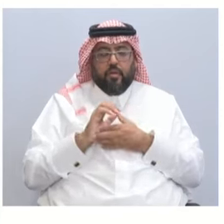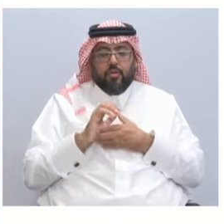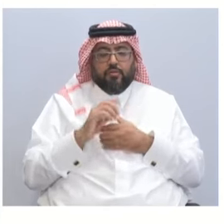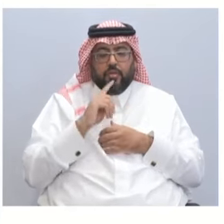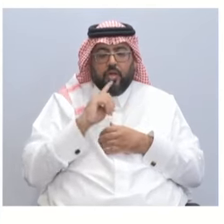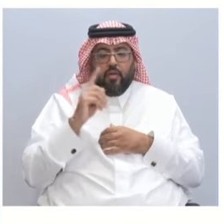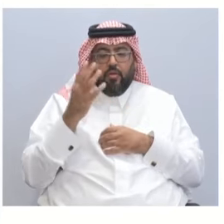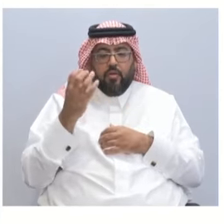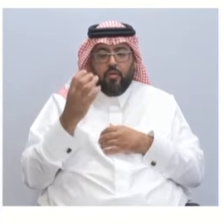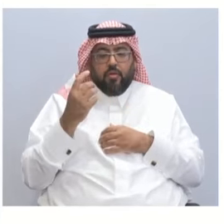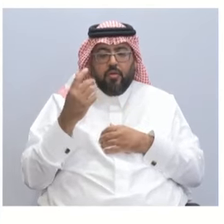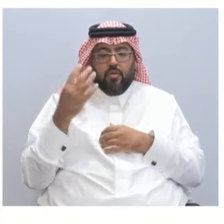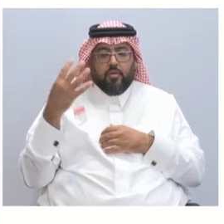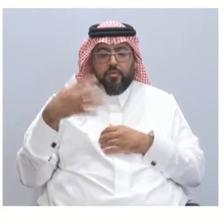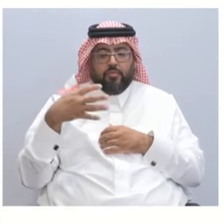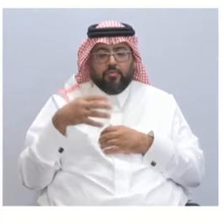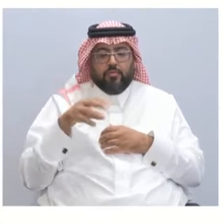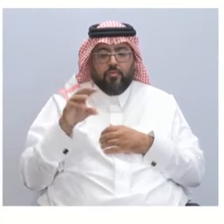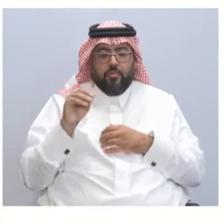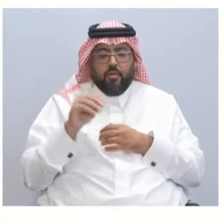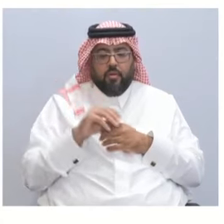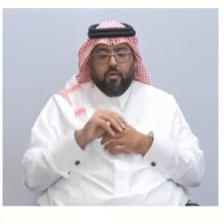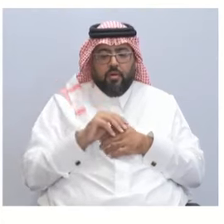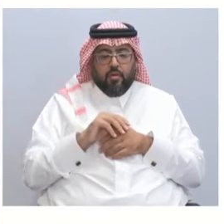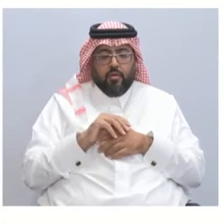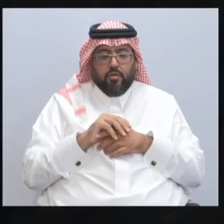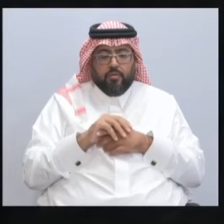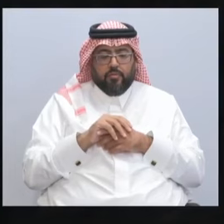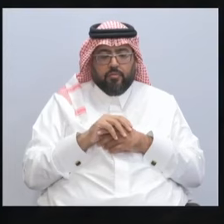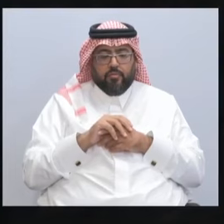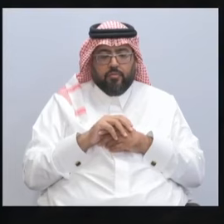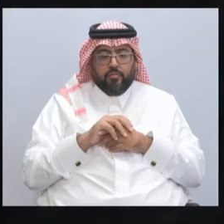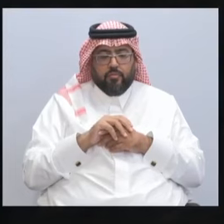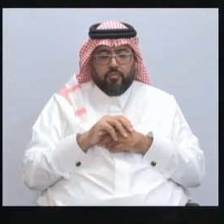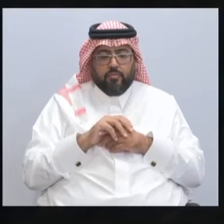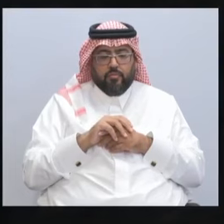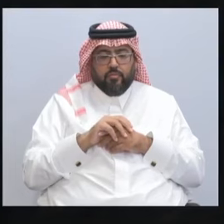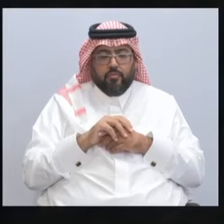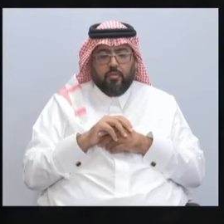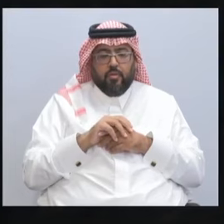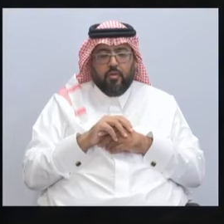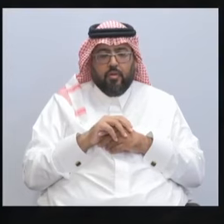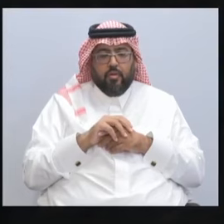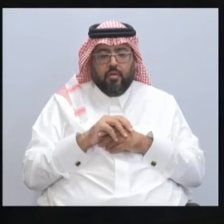عام 1440 هجري هذا المجلس الاعلى والمجلس